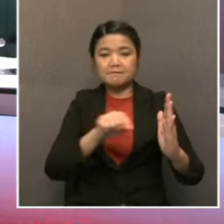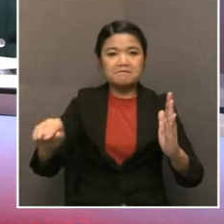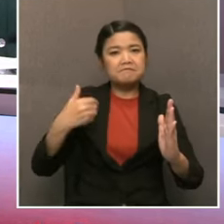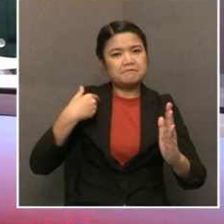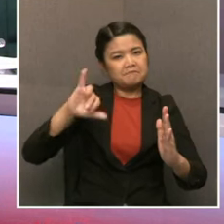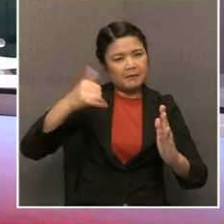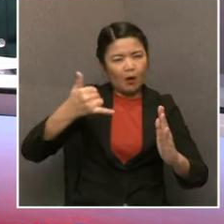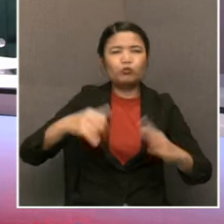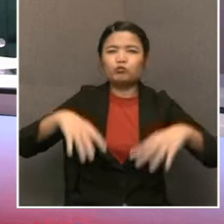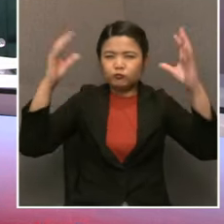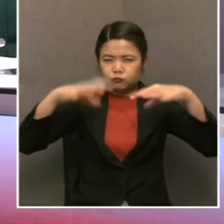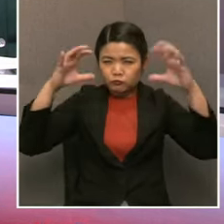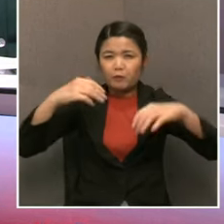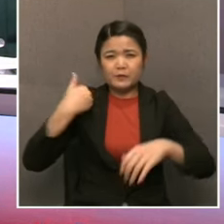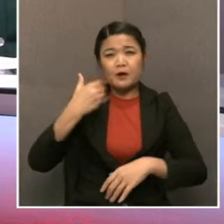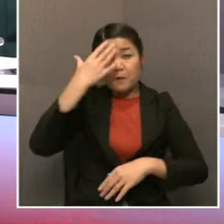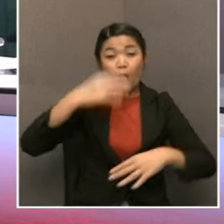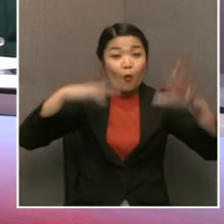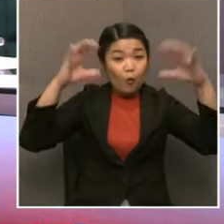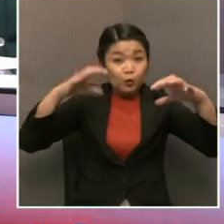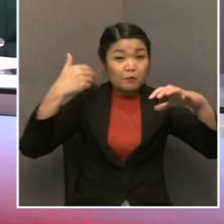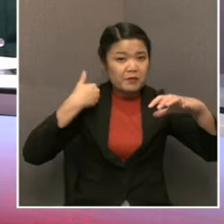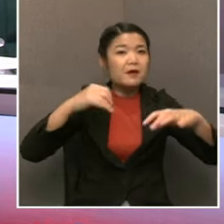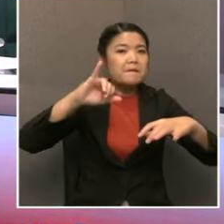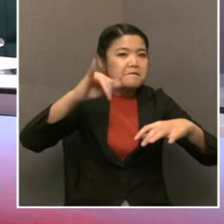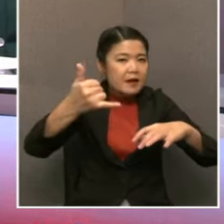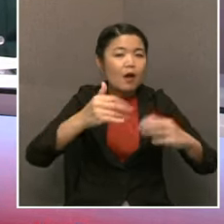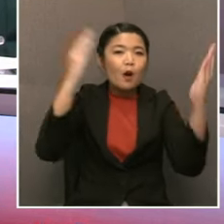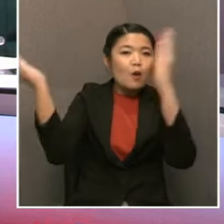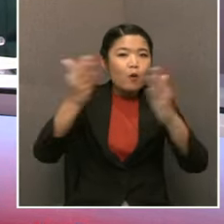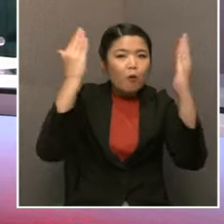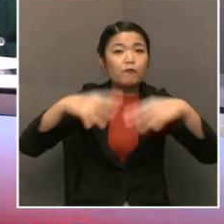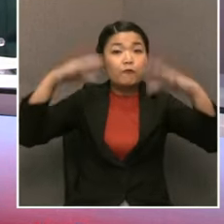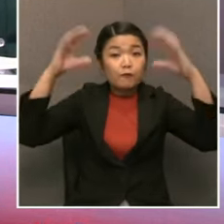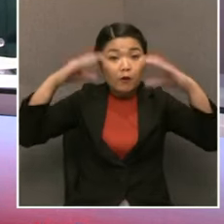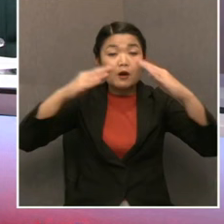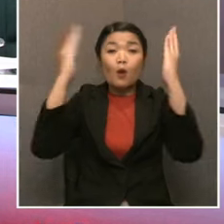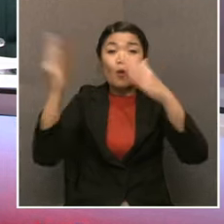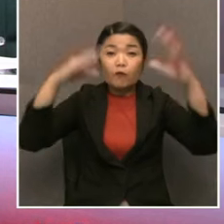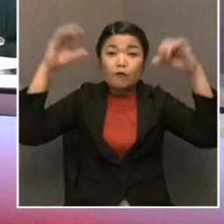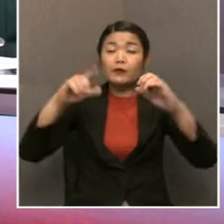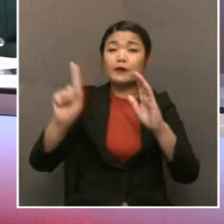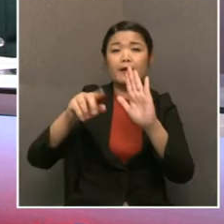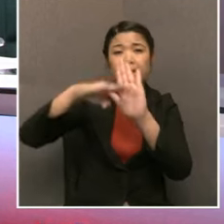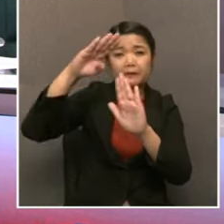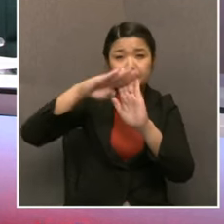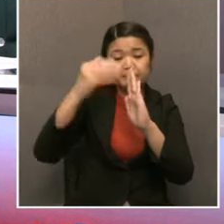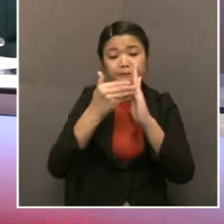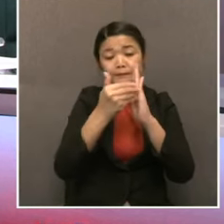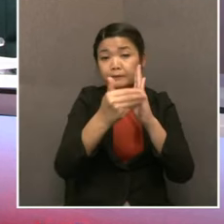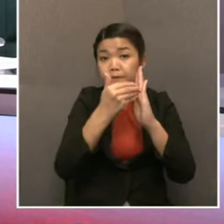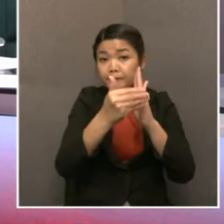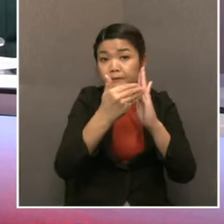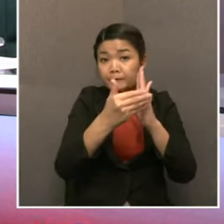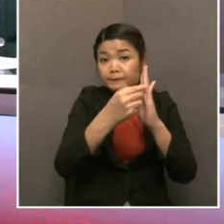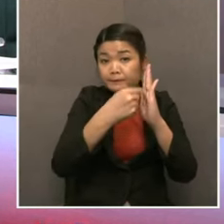อกาความเป็นไปได้ด้วยปริมาณฝน รวมถึงคามเสี่ยงเรื่องของพยุไม่วจะเป็นพื้นที่ภาคเหนือภาคตะวออกเฉ็งเหือตอน